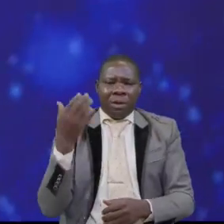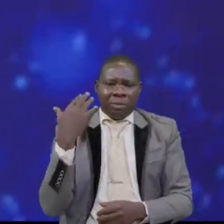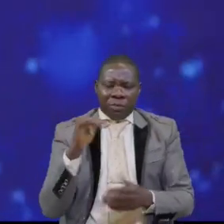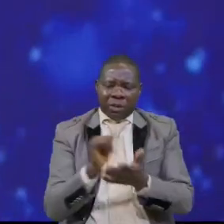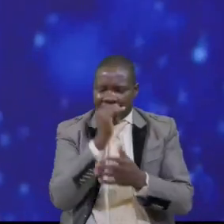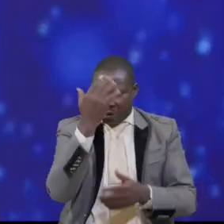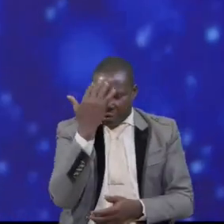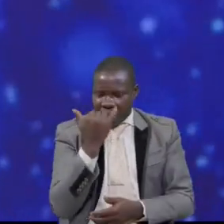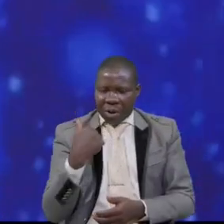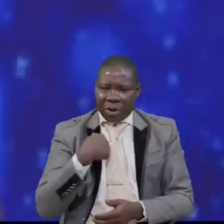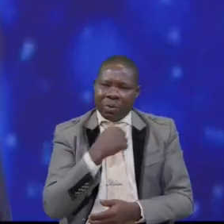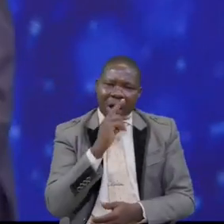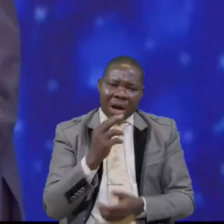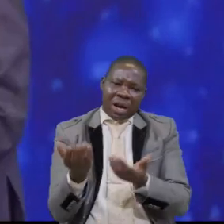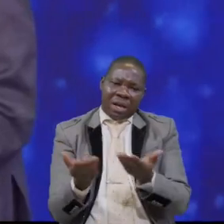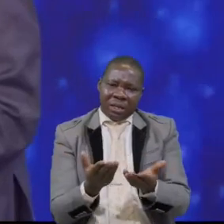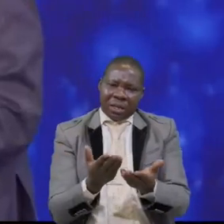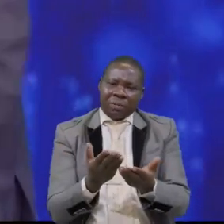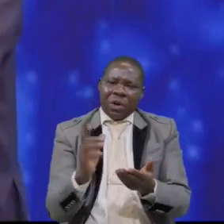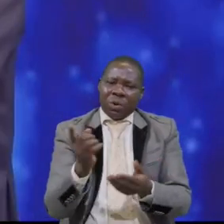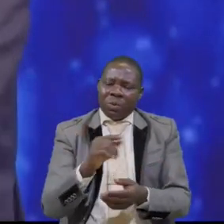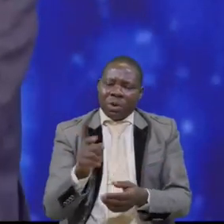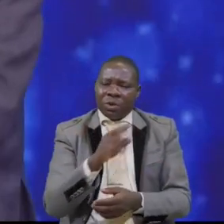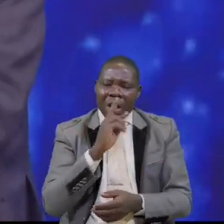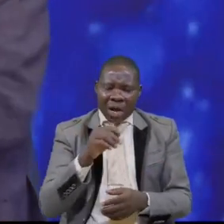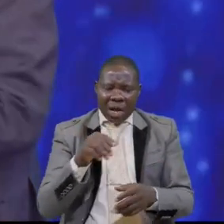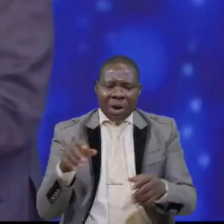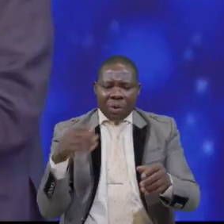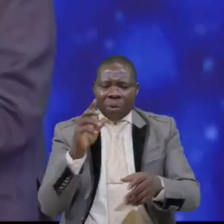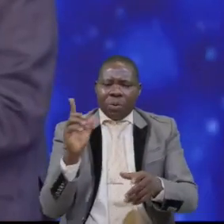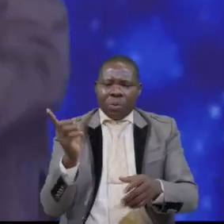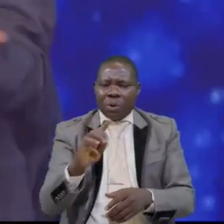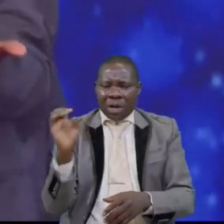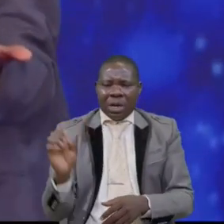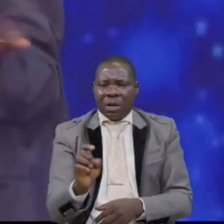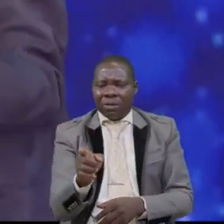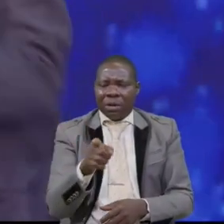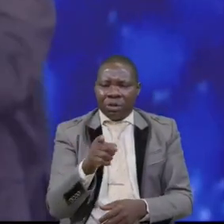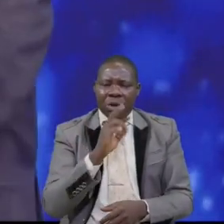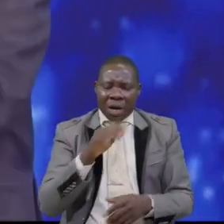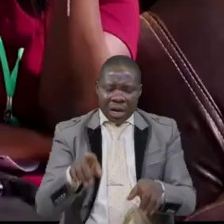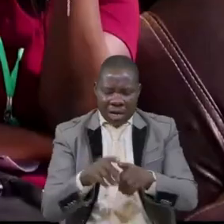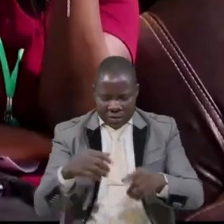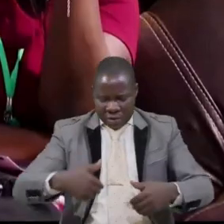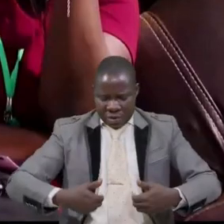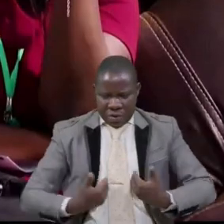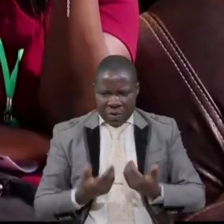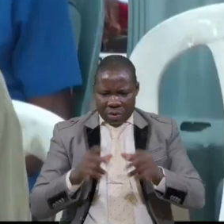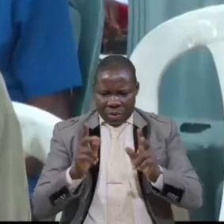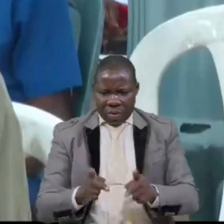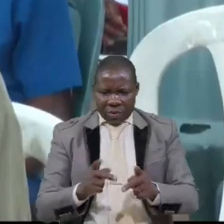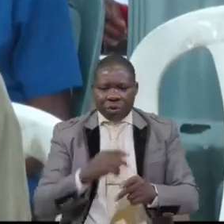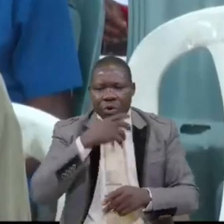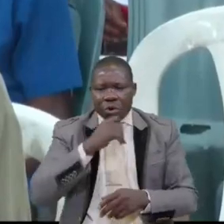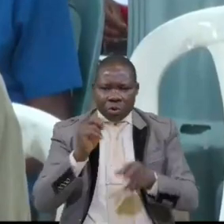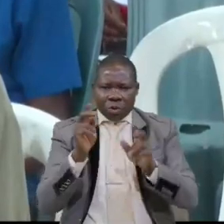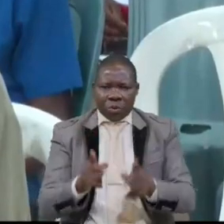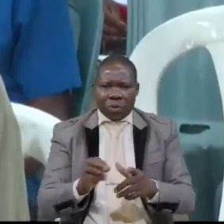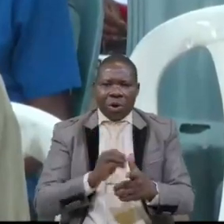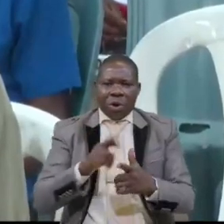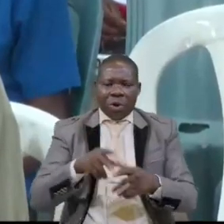Alors, qui que tu sois, en tant que jeune, comme personne âgée, comme Aaron, comme